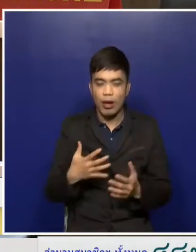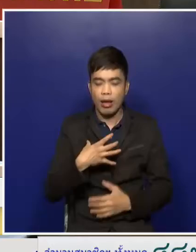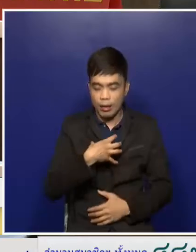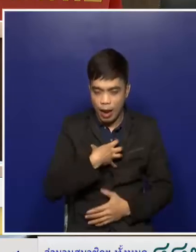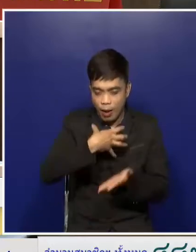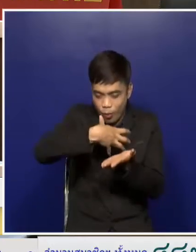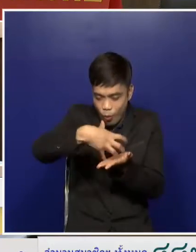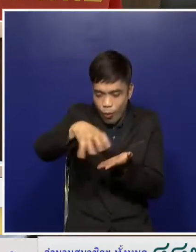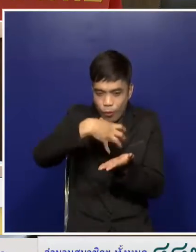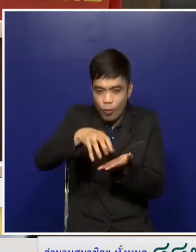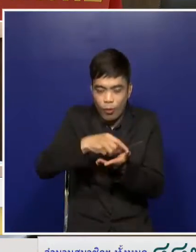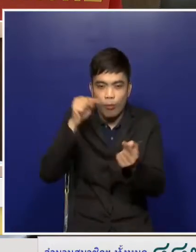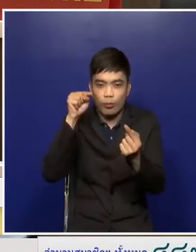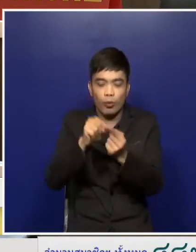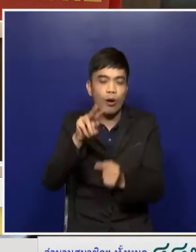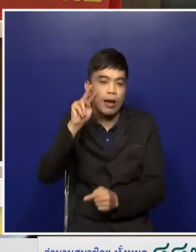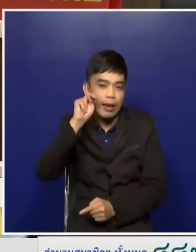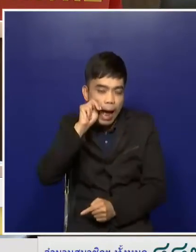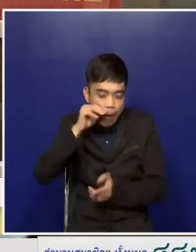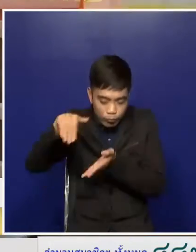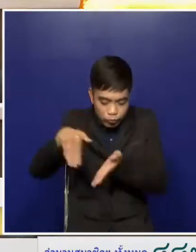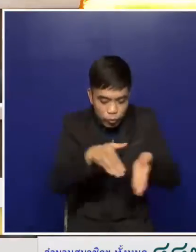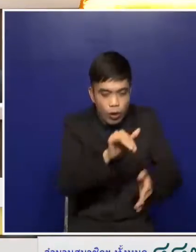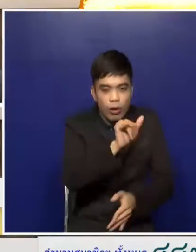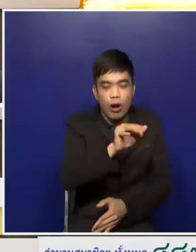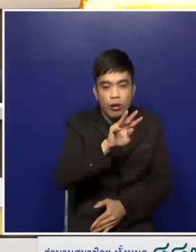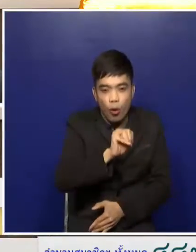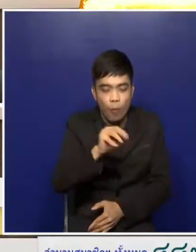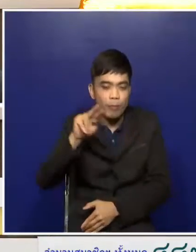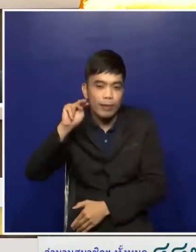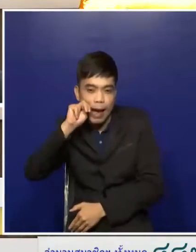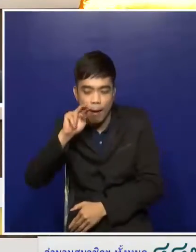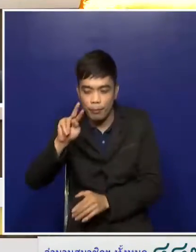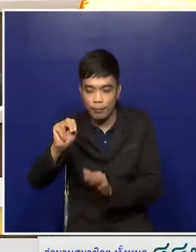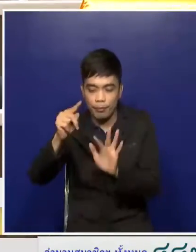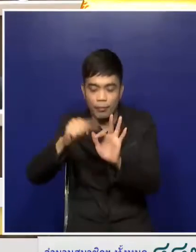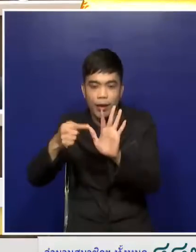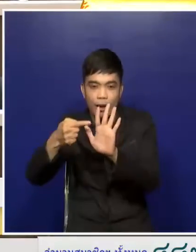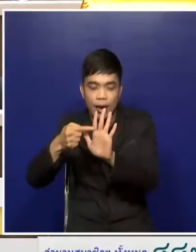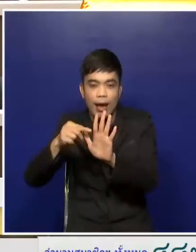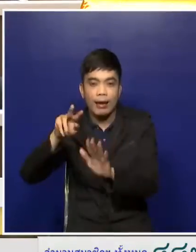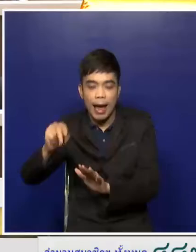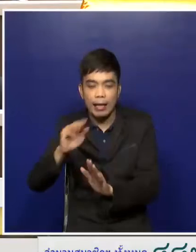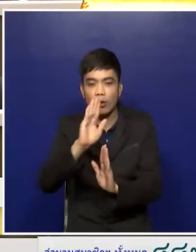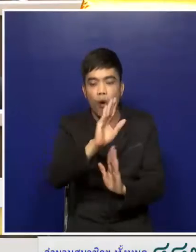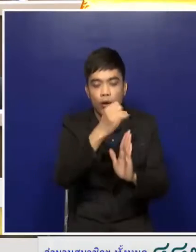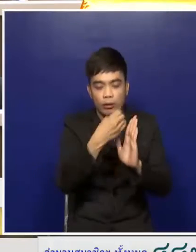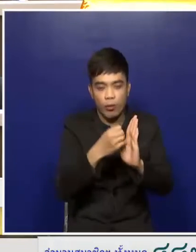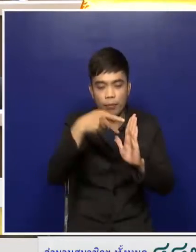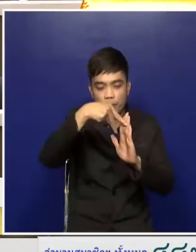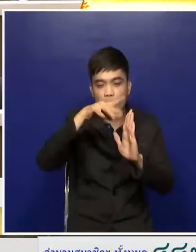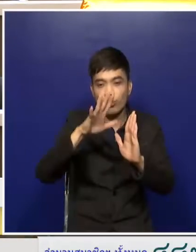ในประเด็นลุ่มน้ำยมและรุ่นอำนาจซึ่งเป็นพื้นที่ส่วนใหญ่ของจังหวัดพิษณุโลกโดยขอเริ่มที่คุณน้ำยมก่อนเป็นแบบแรกครับ